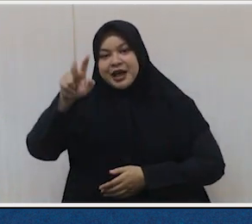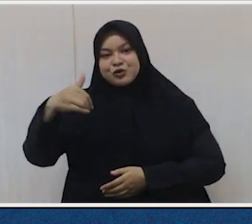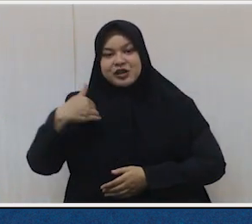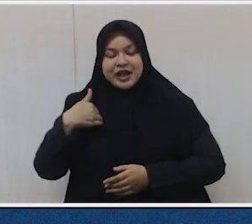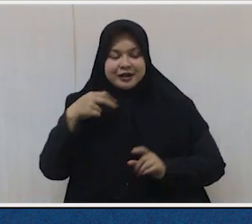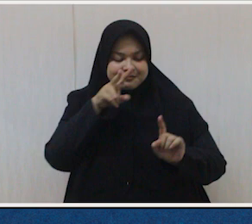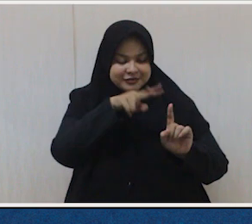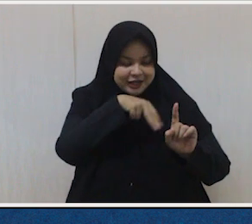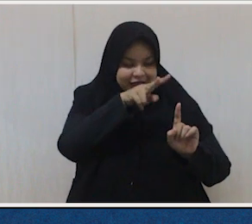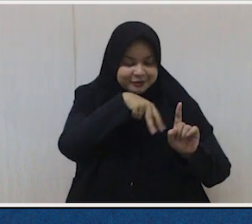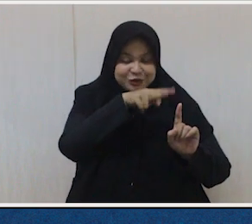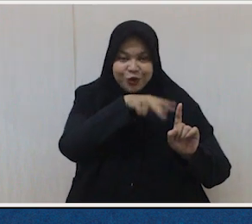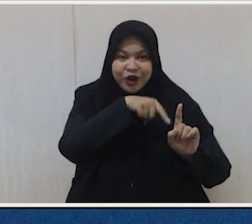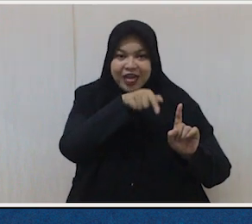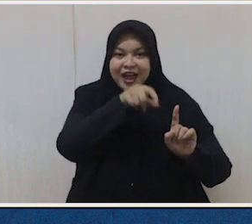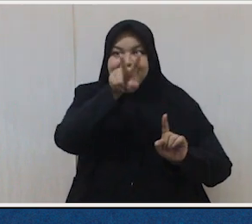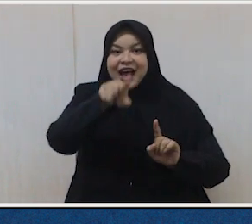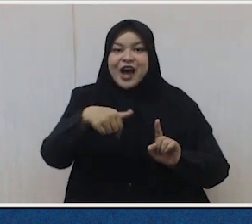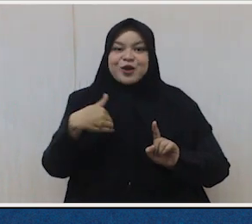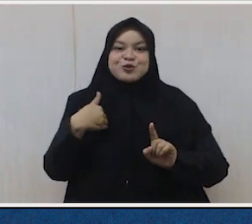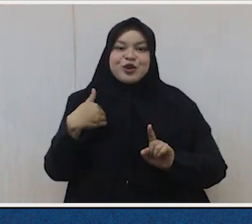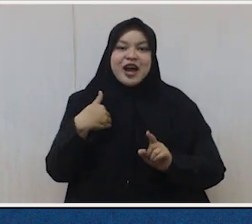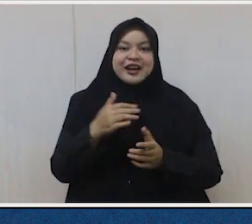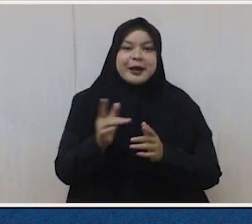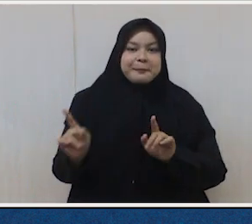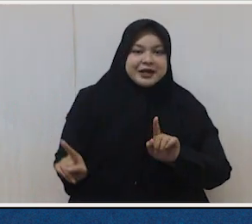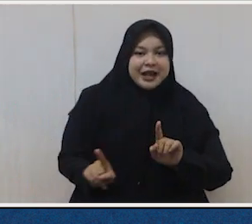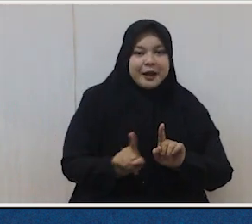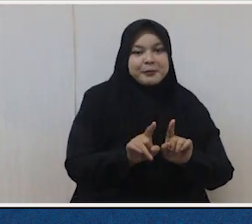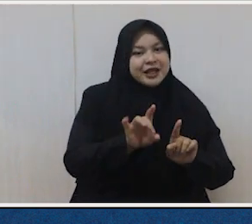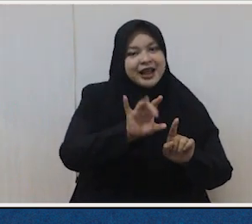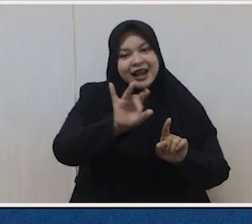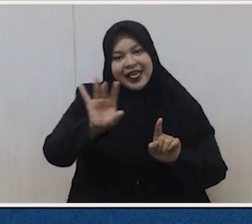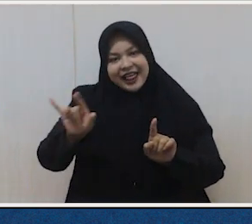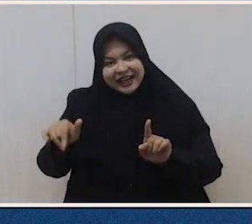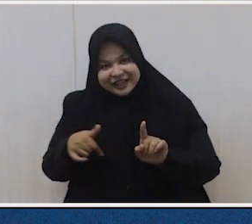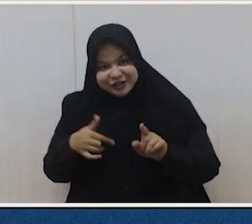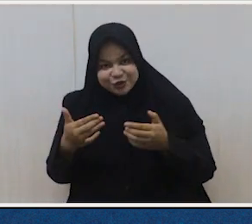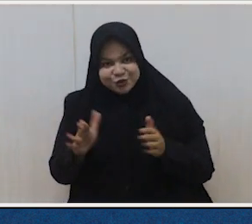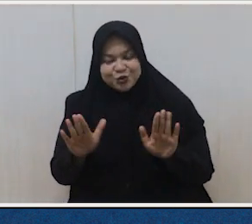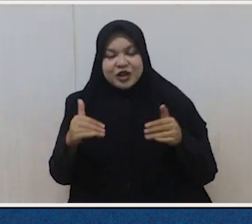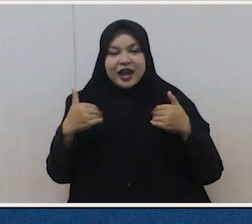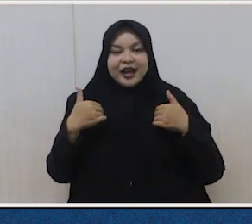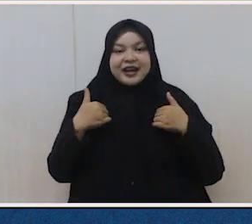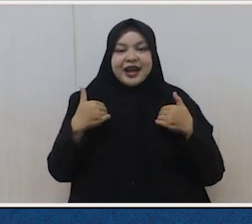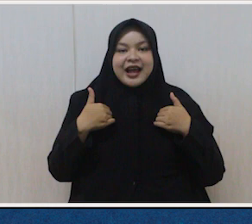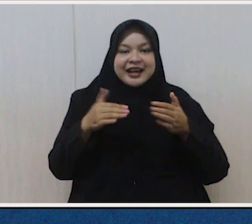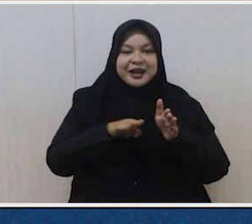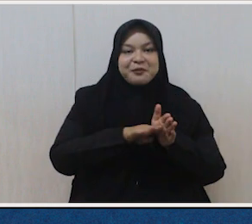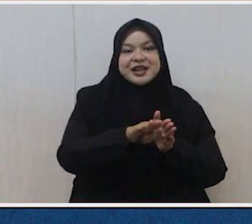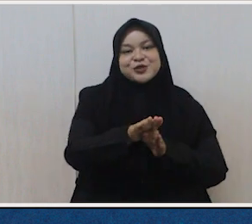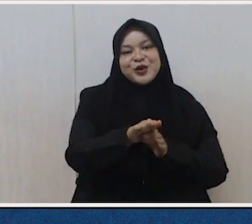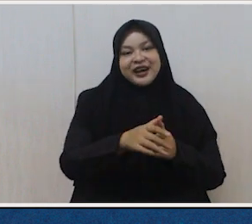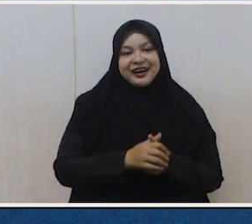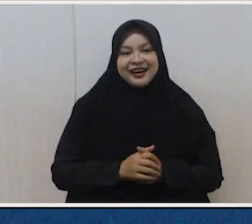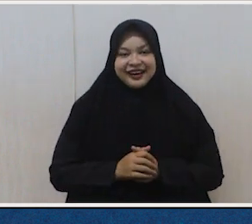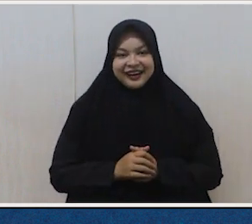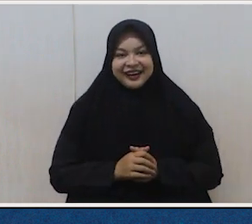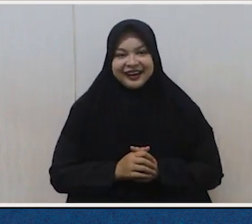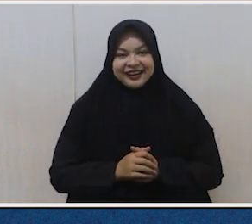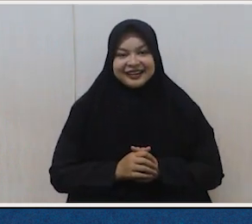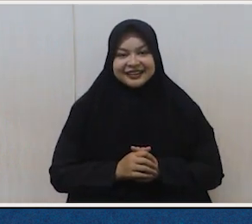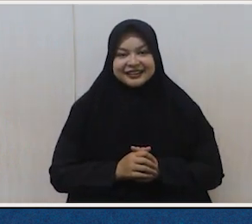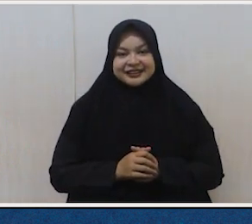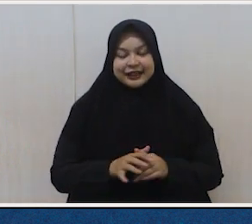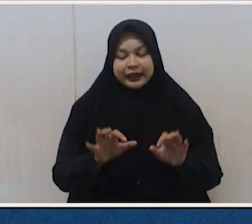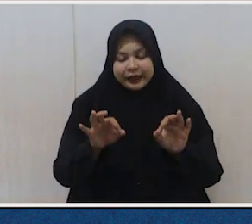ada penilaian personal harus ada pendamping dan seterusnya gitu jadi Sudah ada progresnya lah